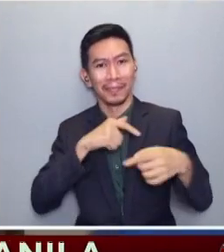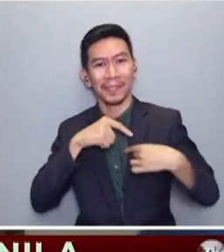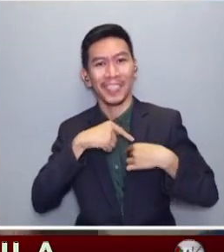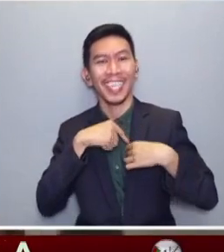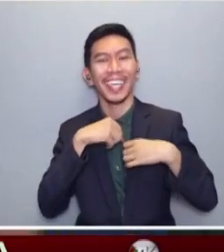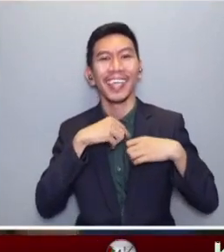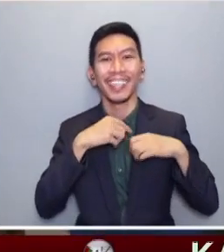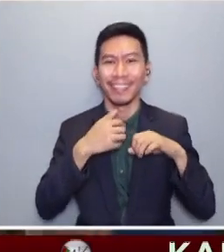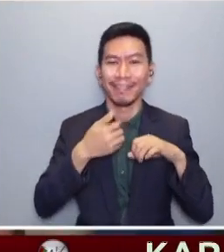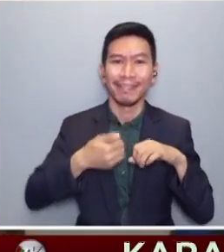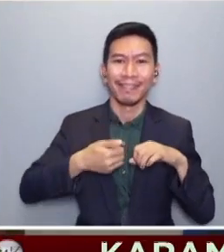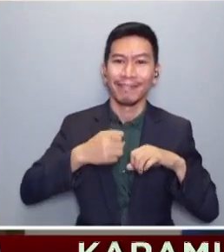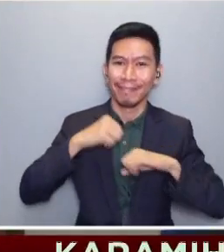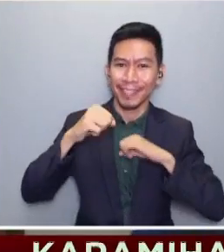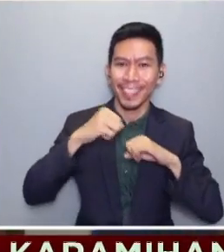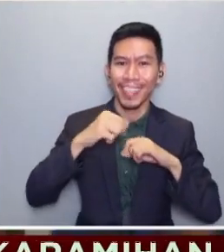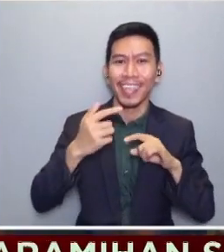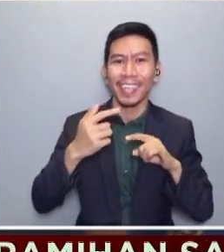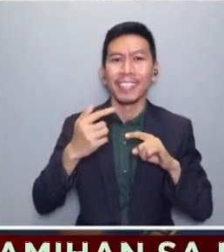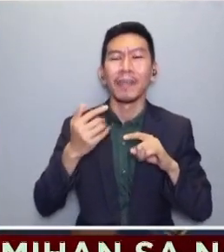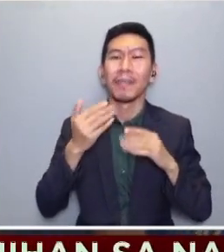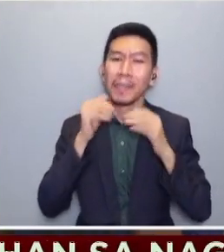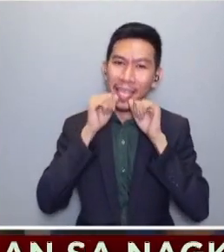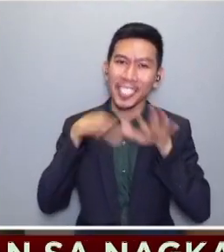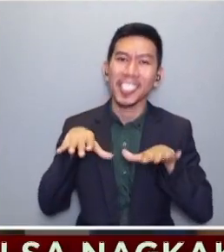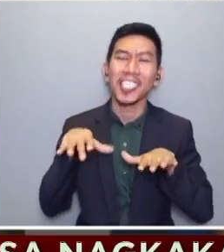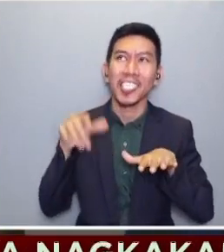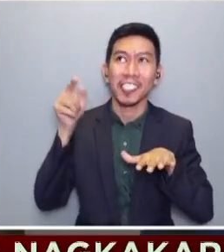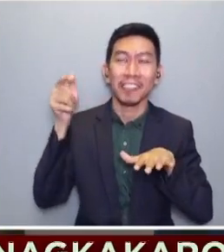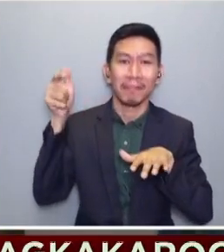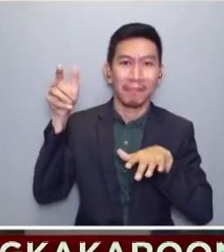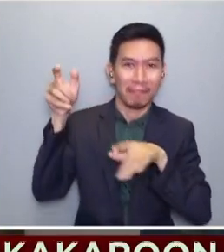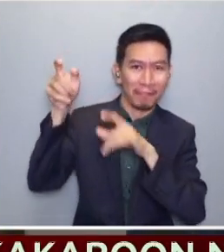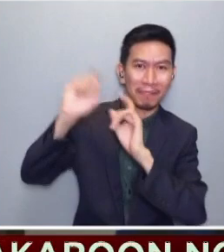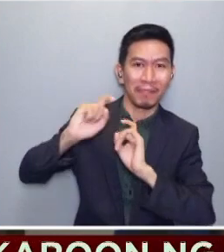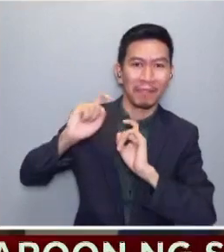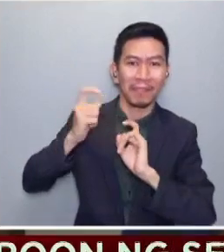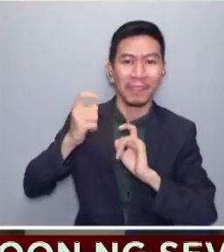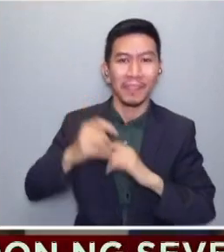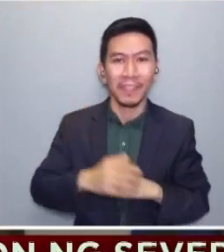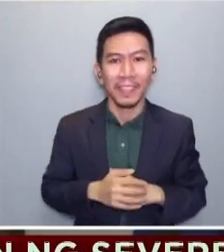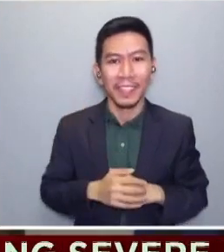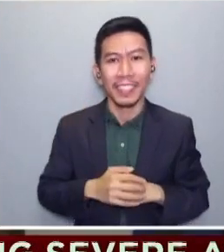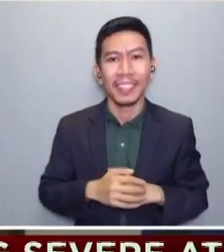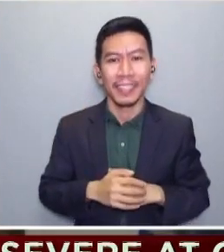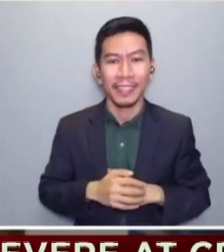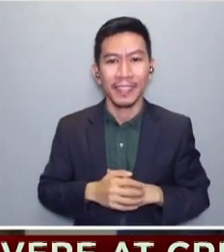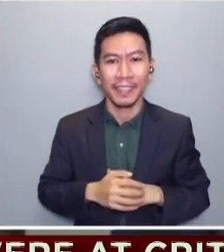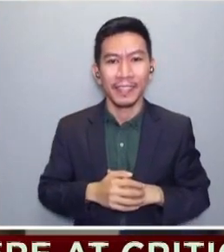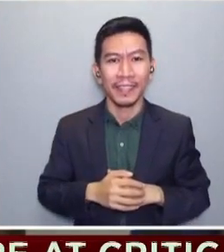binigay ng Panginoon sa akin at sa bayan talaga, sa sarili ko din po.